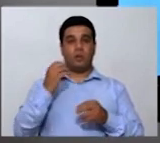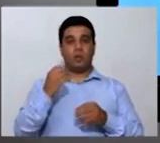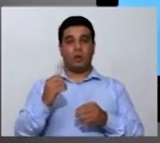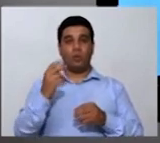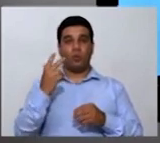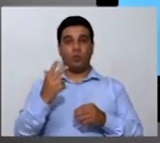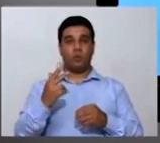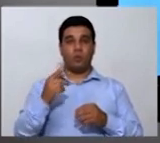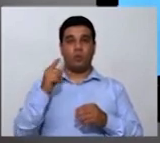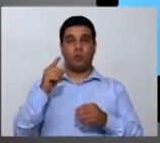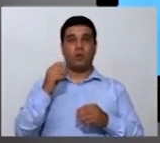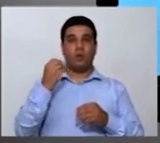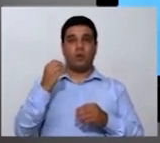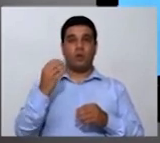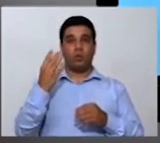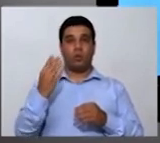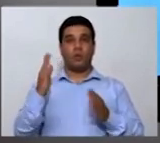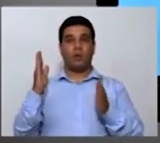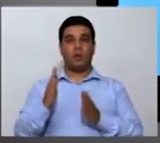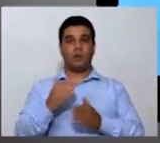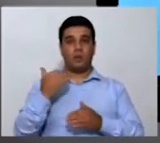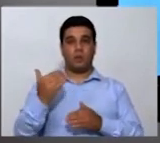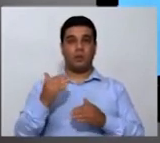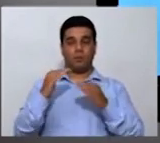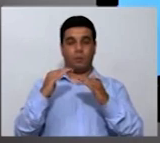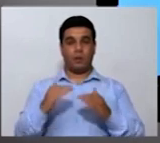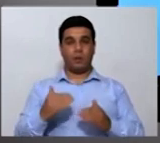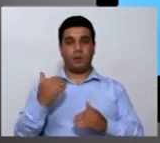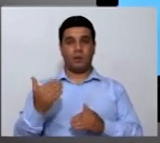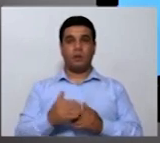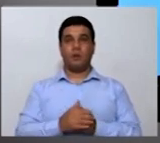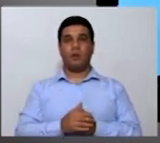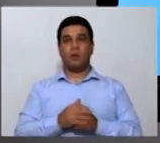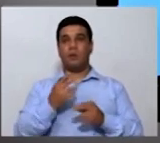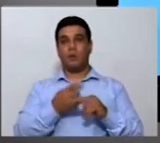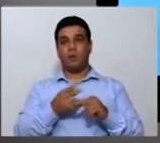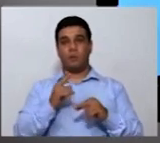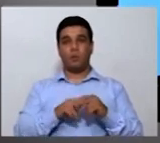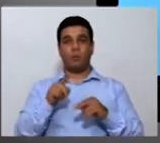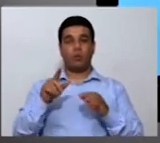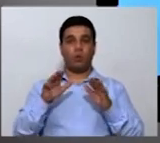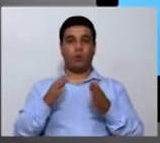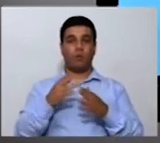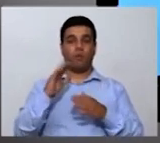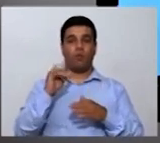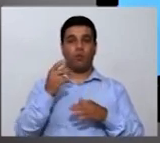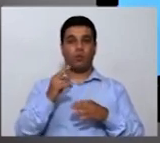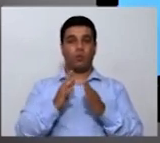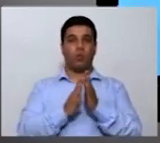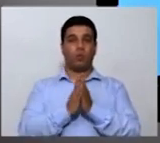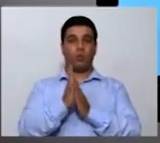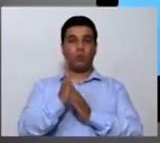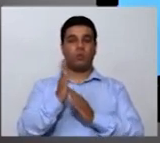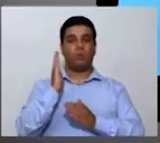y3imiz y4 dan kichkina, pastayotibdi. Demak, bu holatda funksiya